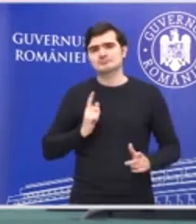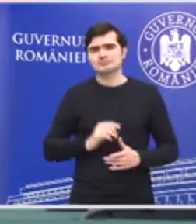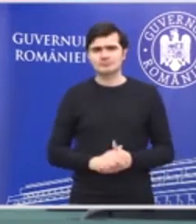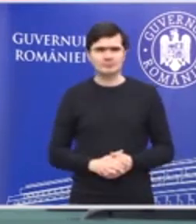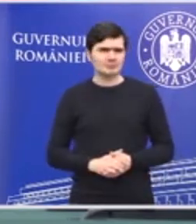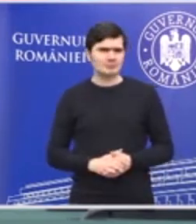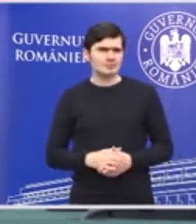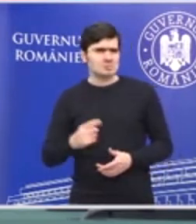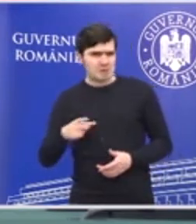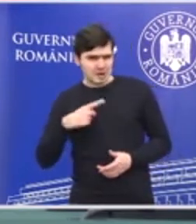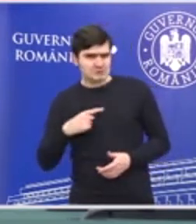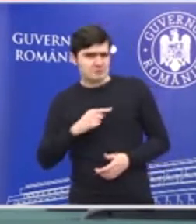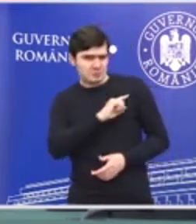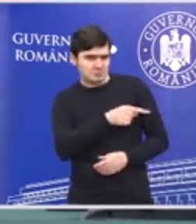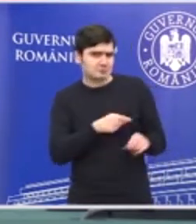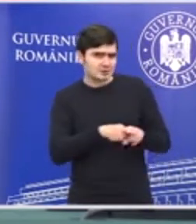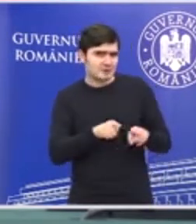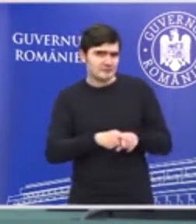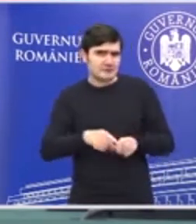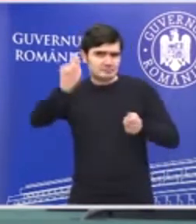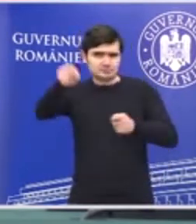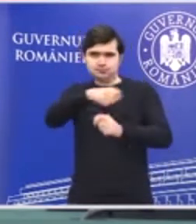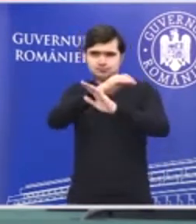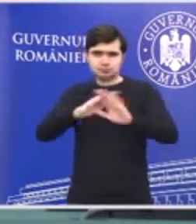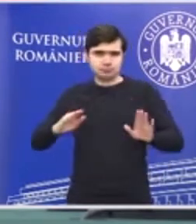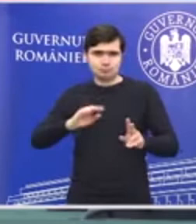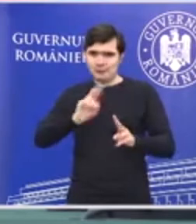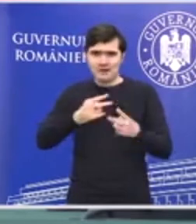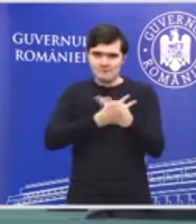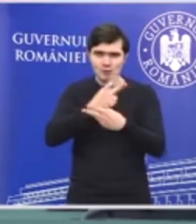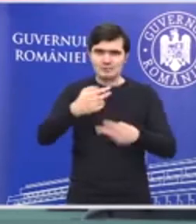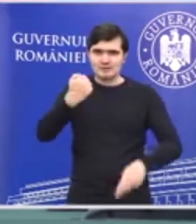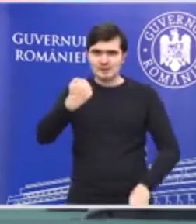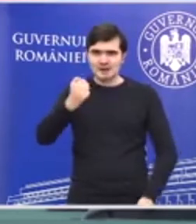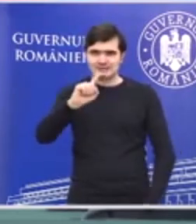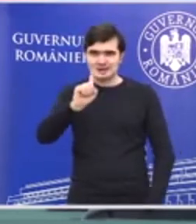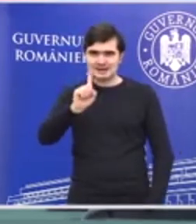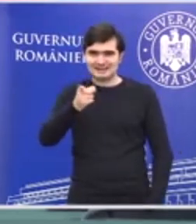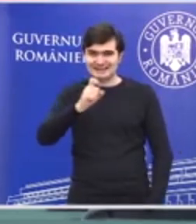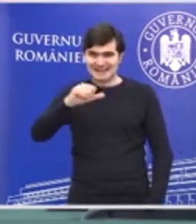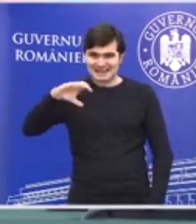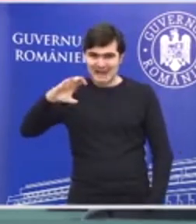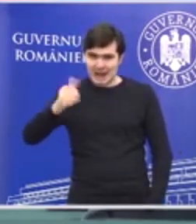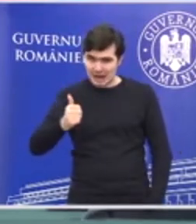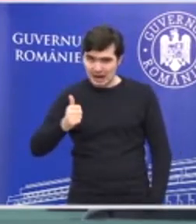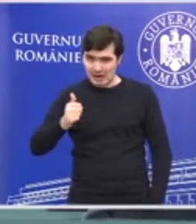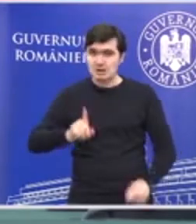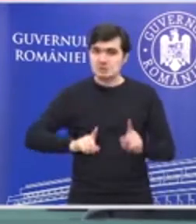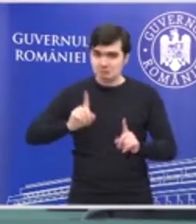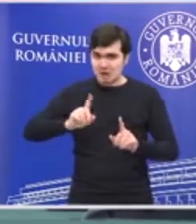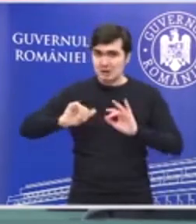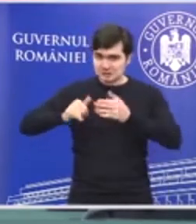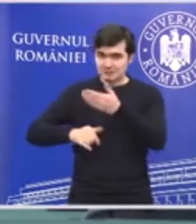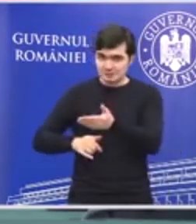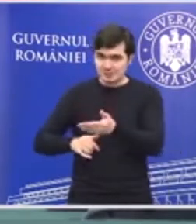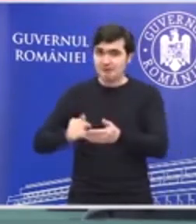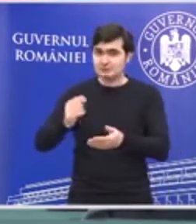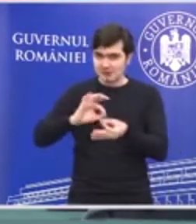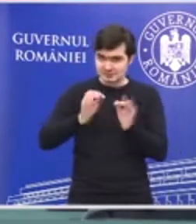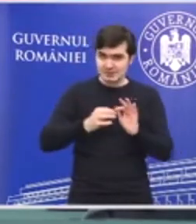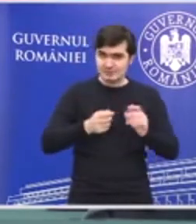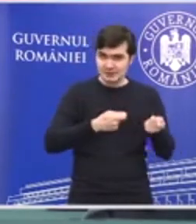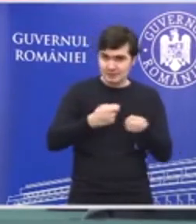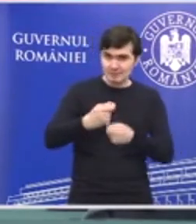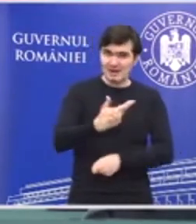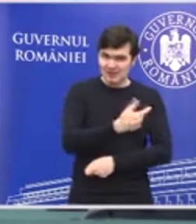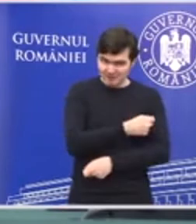Există un scenariu în care să nu mai folosim AstraZeneca și dacă da, ar fi afectată campania de vaccinare? Am comandat